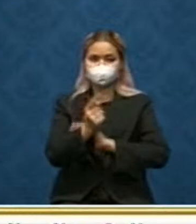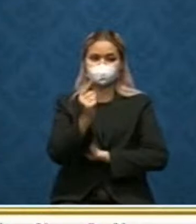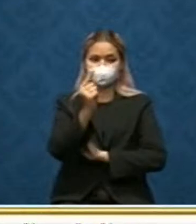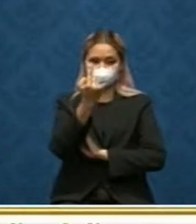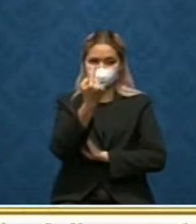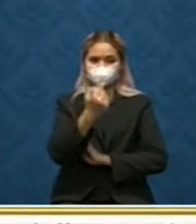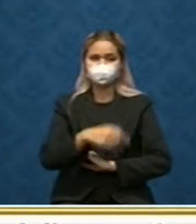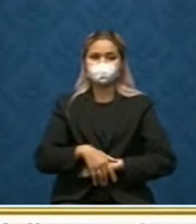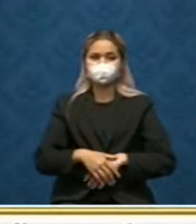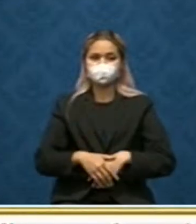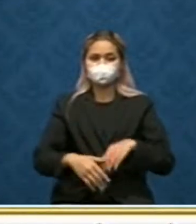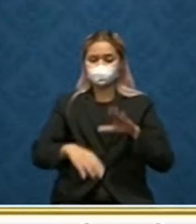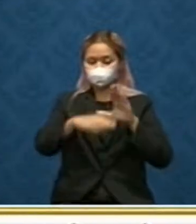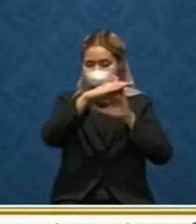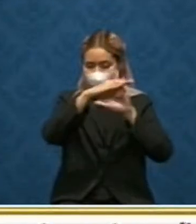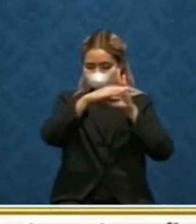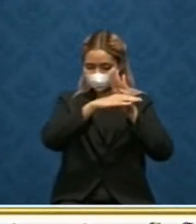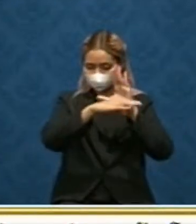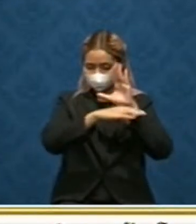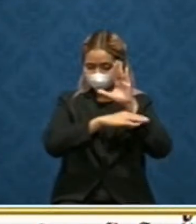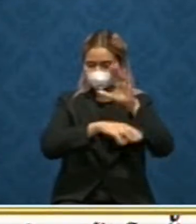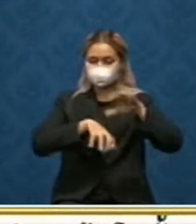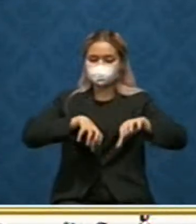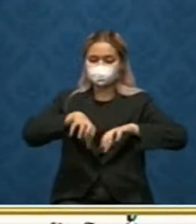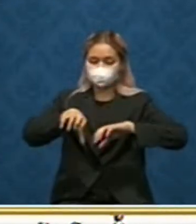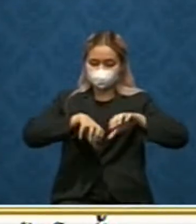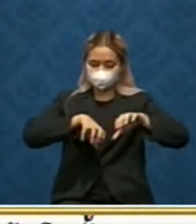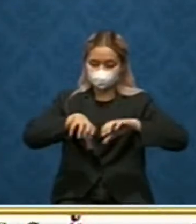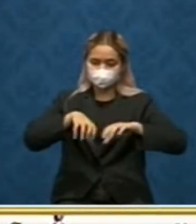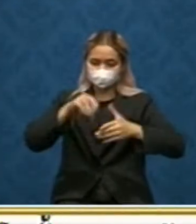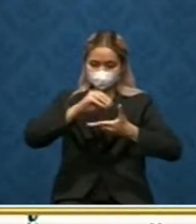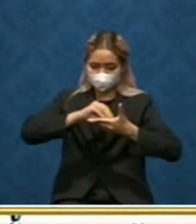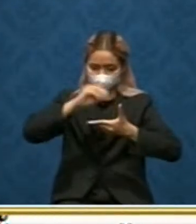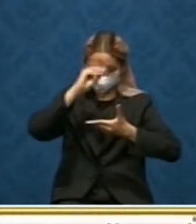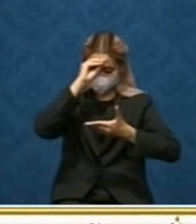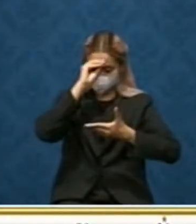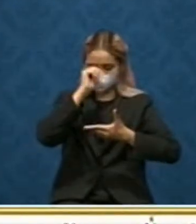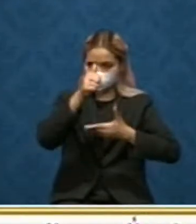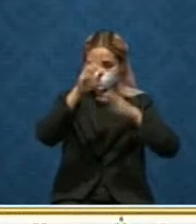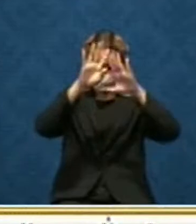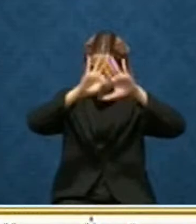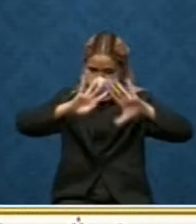อันนี้คือการจดอัดบประเทศ ที่การศึษาดีที่สดใอาเชียน